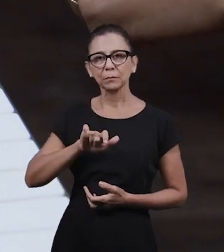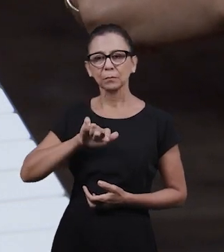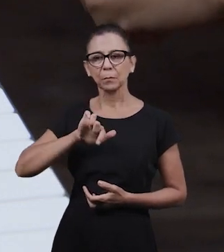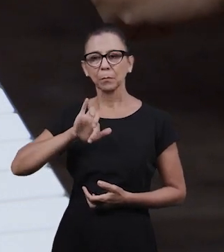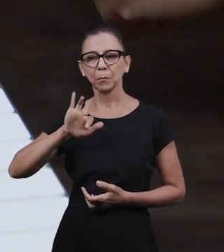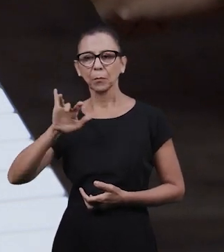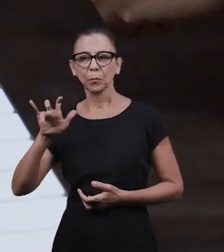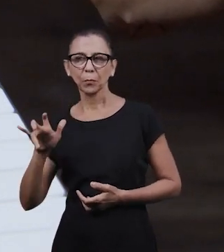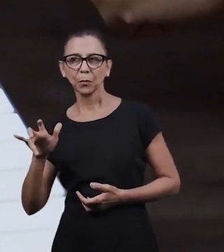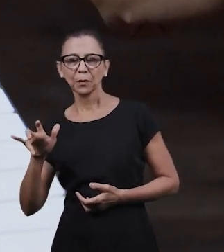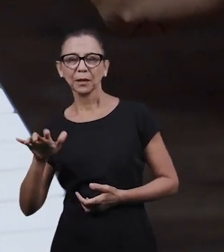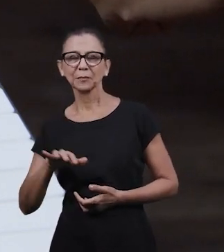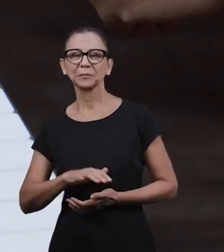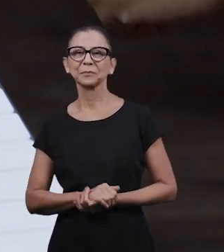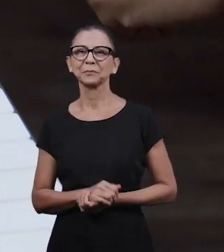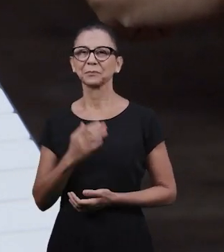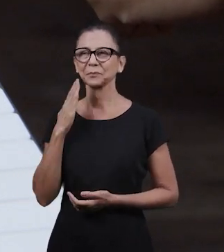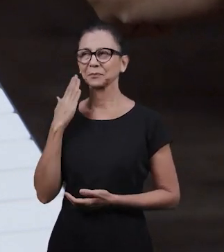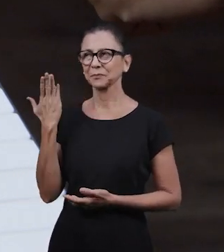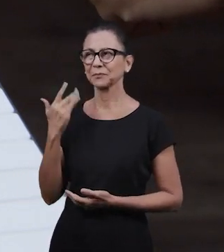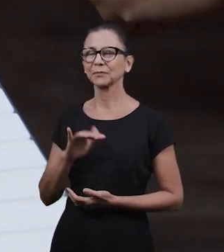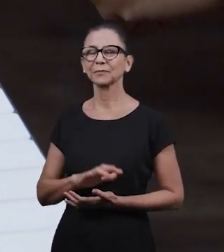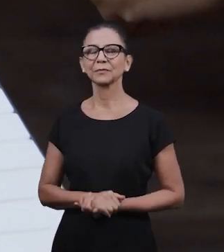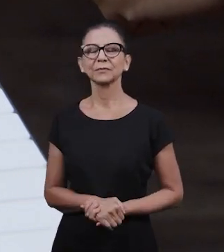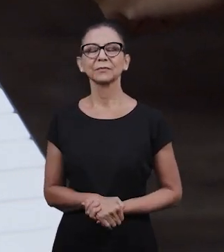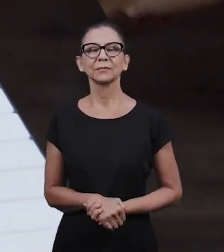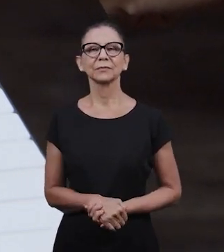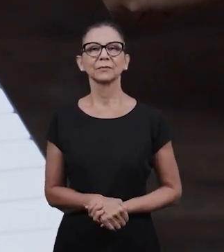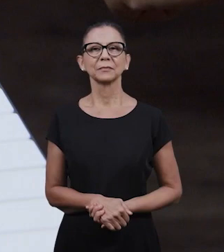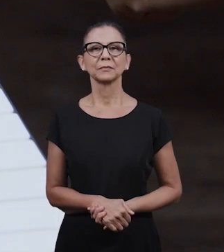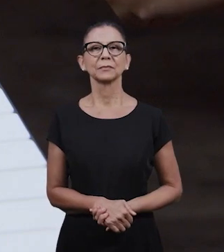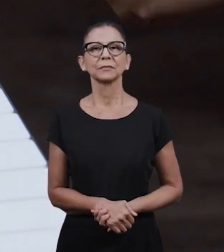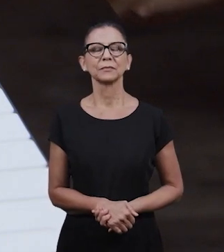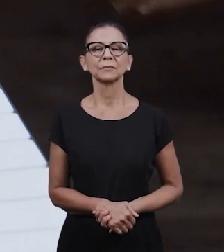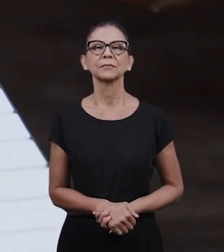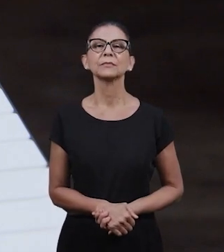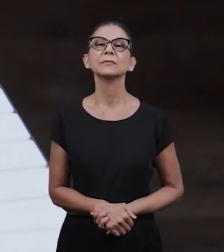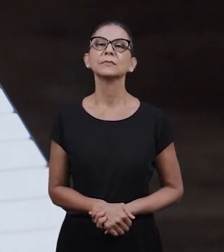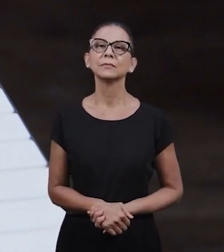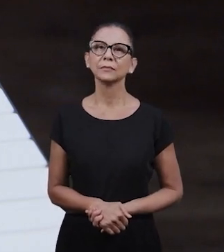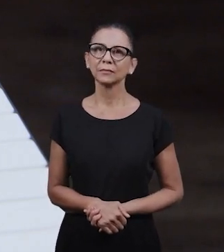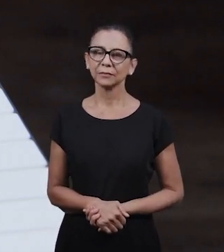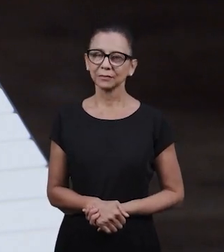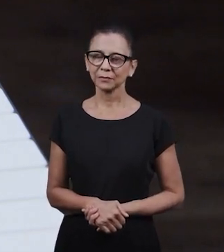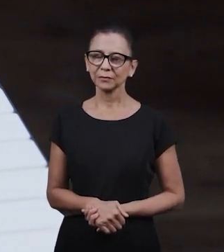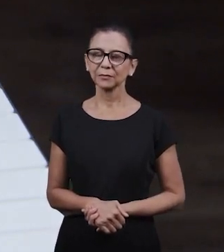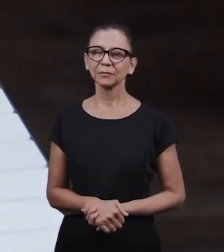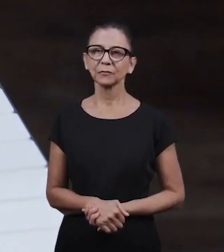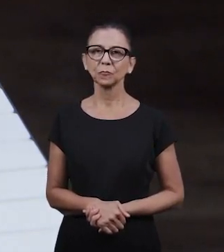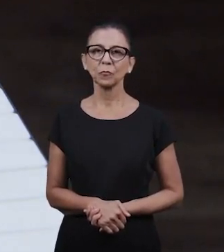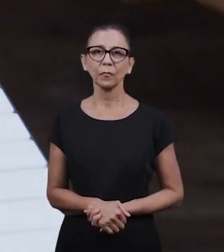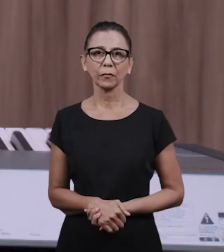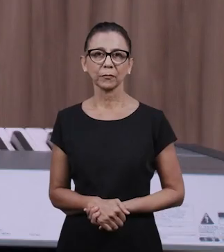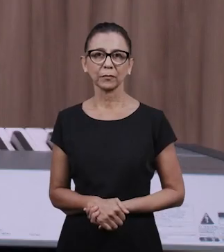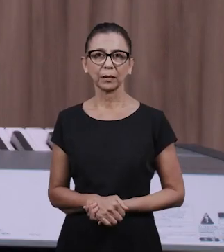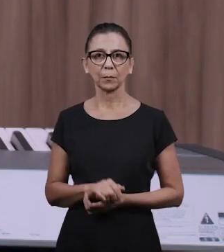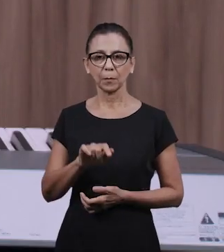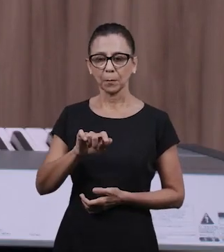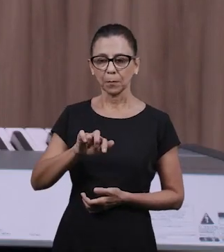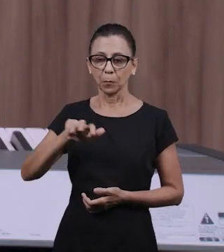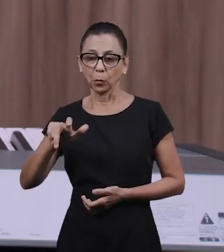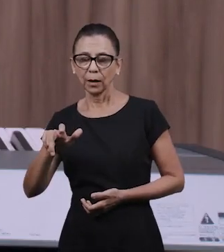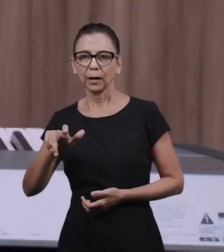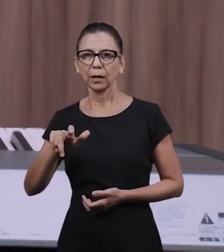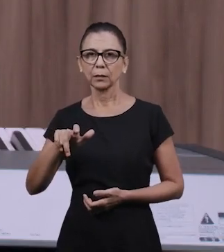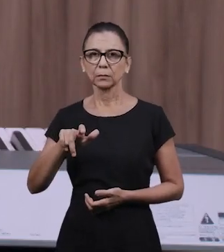passe discrètement le doigt de l'autre côté. 1, 2, 3, 4, 5. Donc, le passage doit être